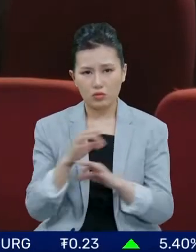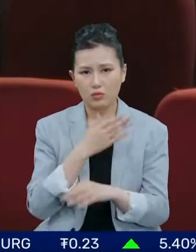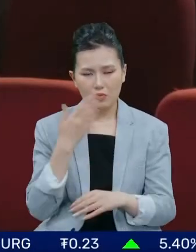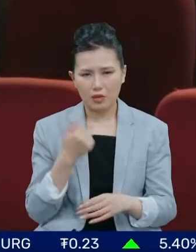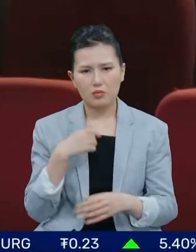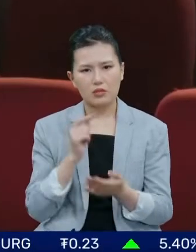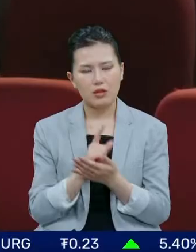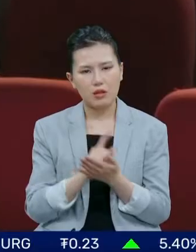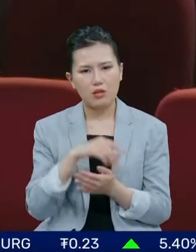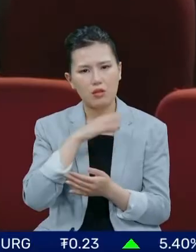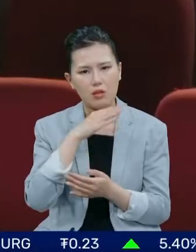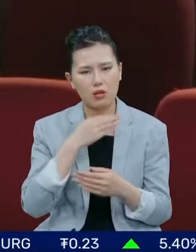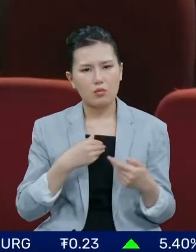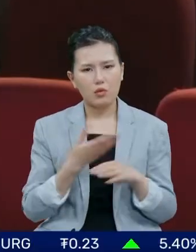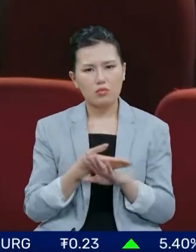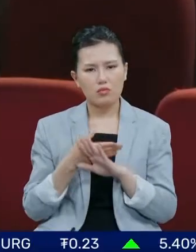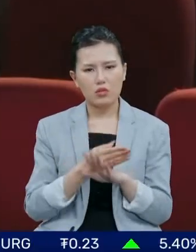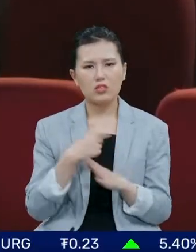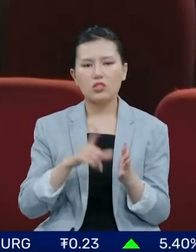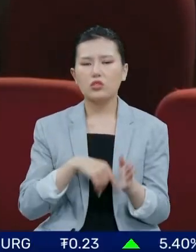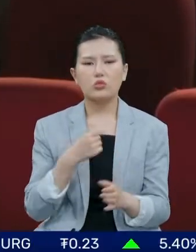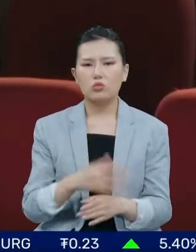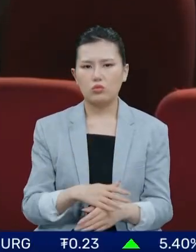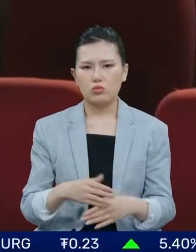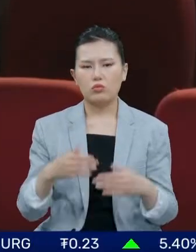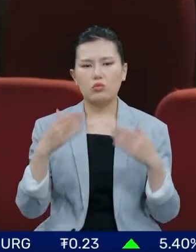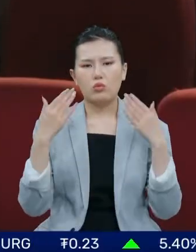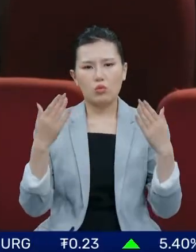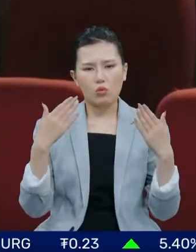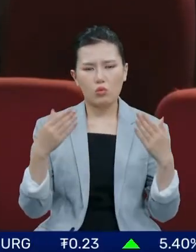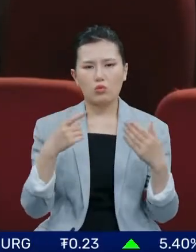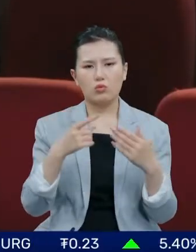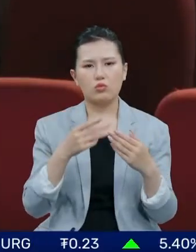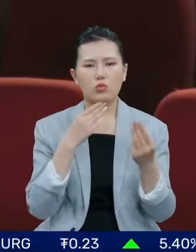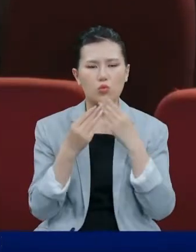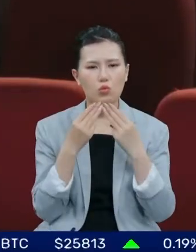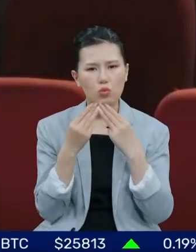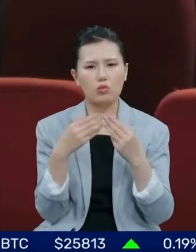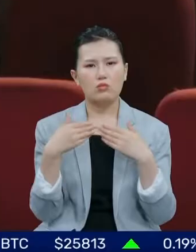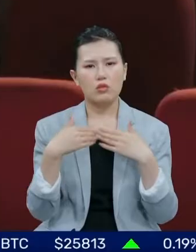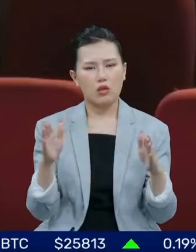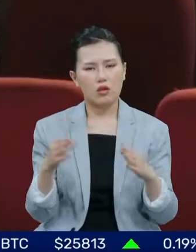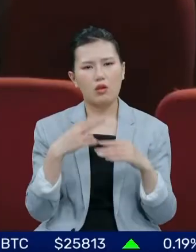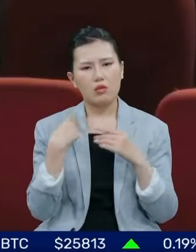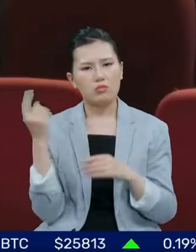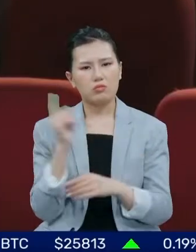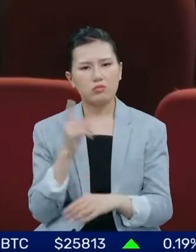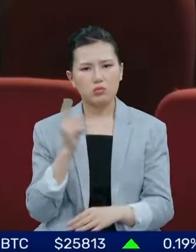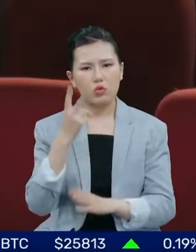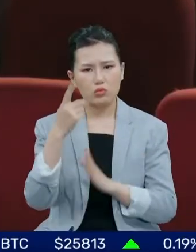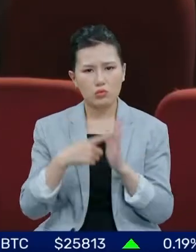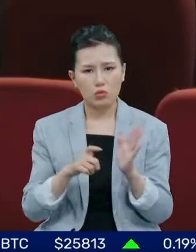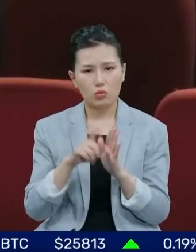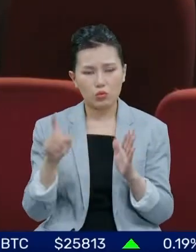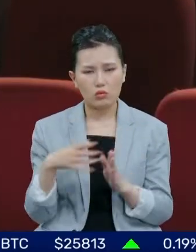юм шаардлага байхгүй. Тэг ямар ч сан 2 сарын хуралд нээлттэй сайхан суулаа. Тэг энэ уг нь бол одоо миний бие болон тэр манай туузын